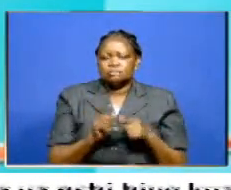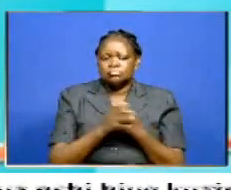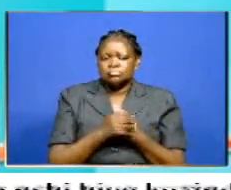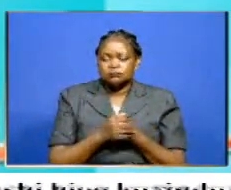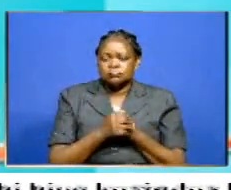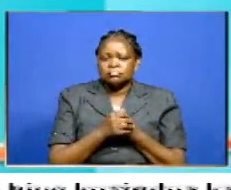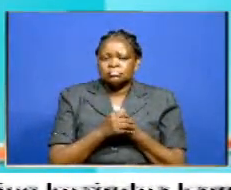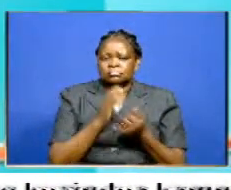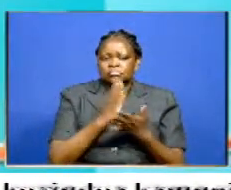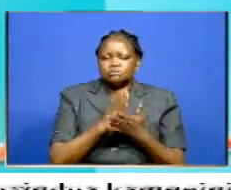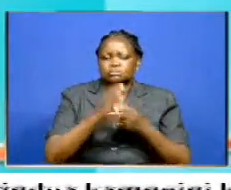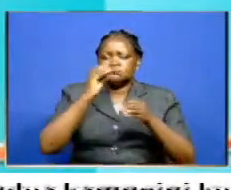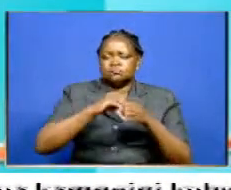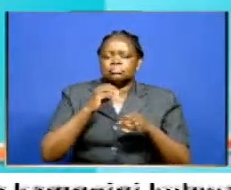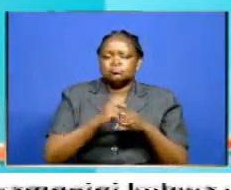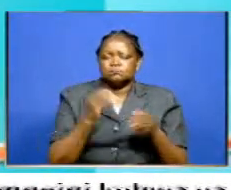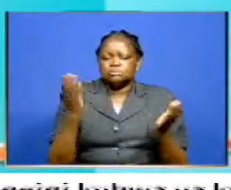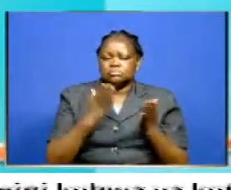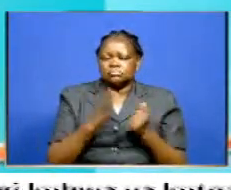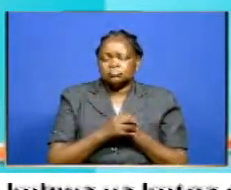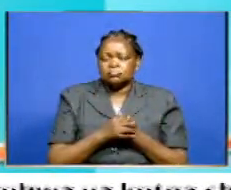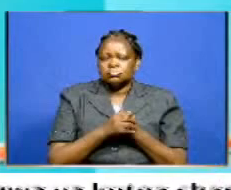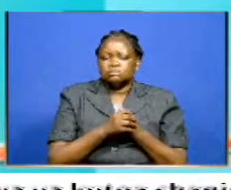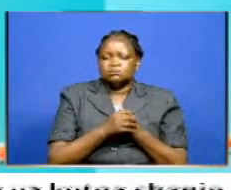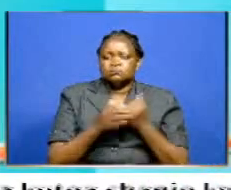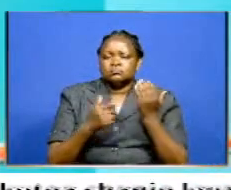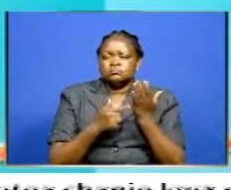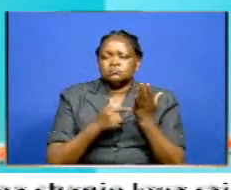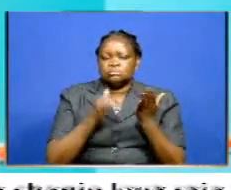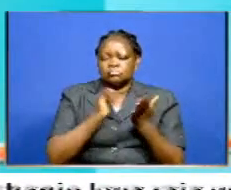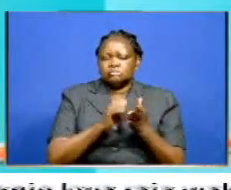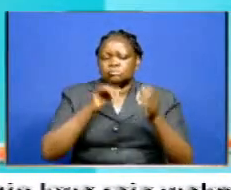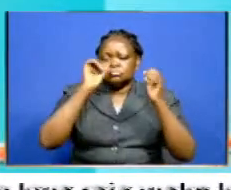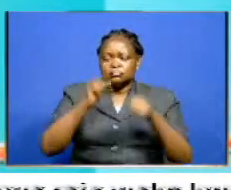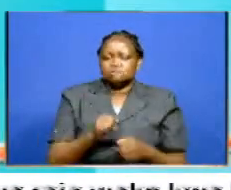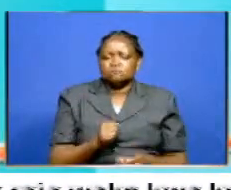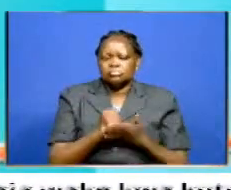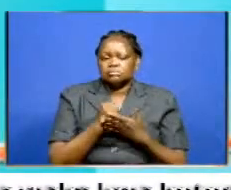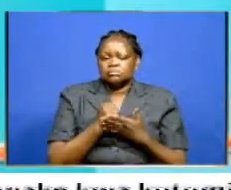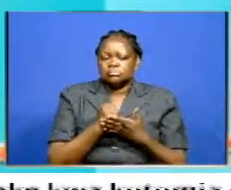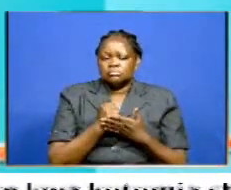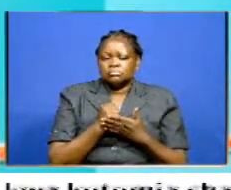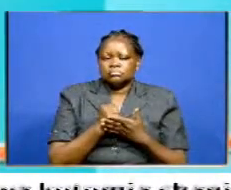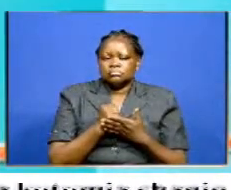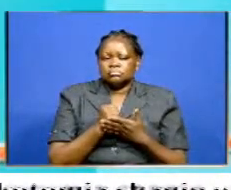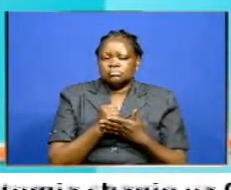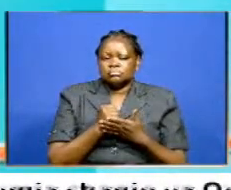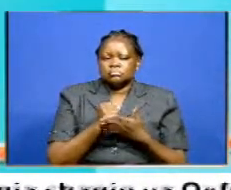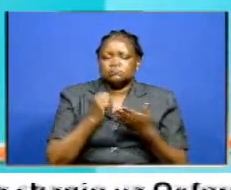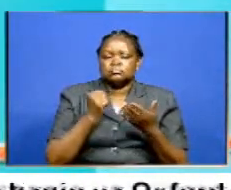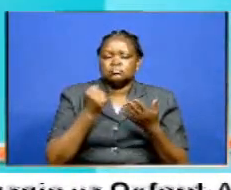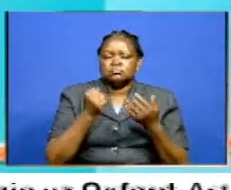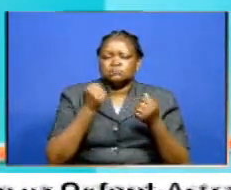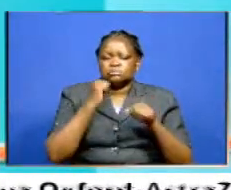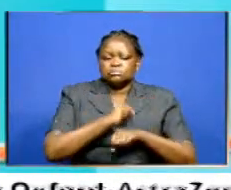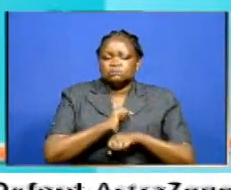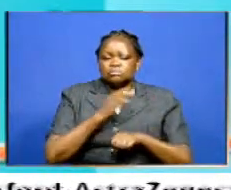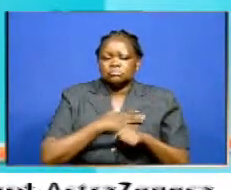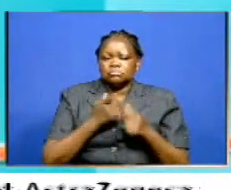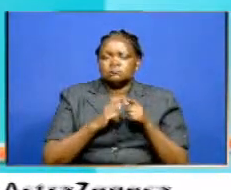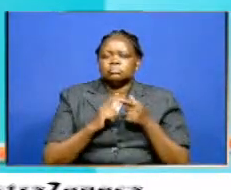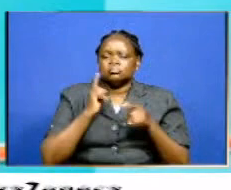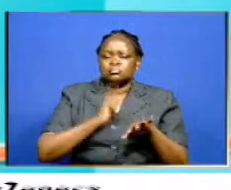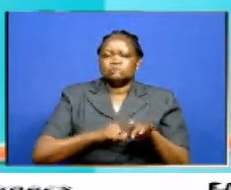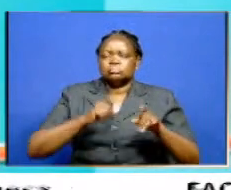kuwekeza katika sekta ya technology so that tuwezeshe vyuo vyetu vikuu. Na uliona, Suleiman Nyeri, wakati ambapo kulikuwa na